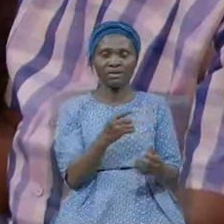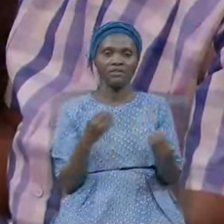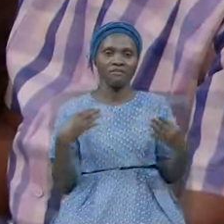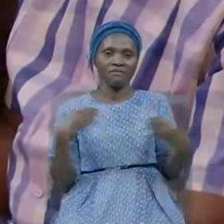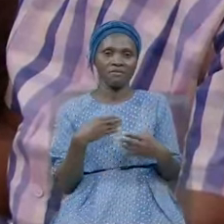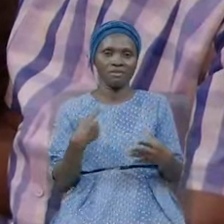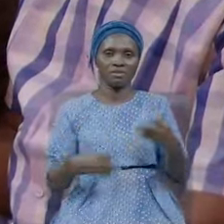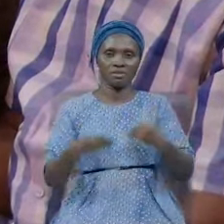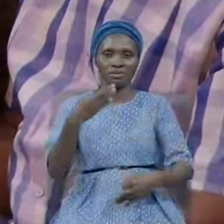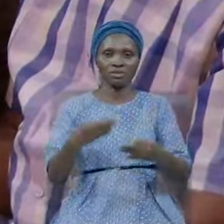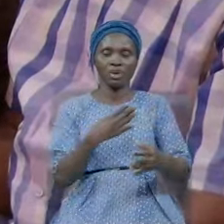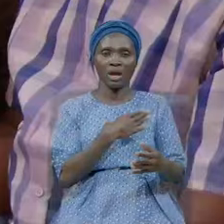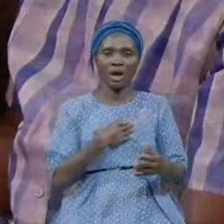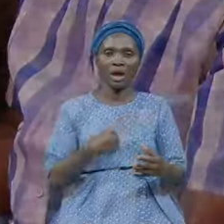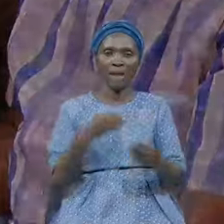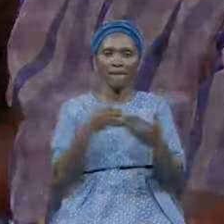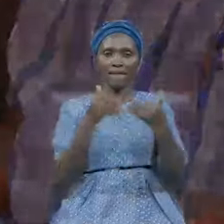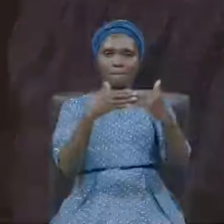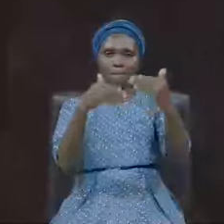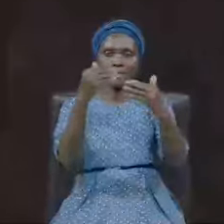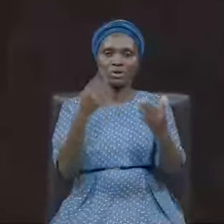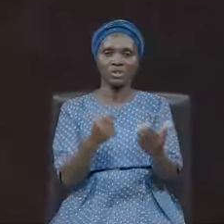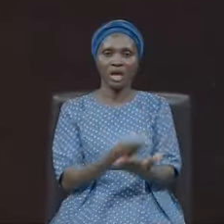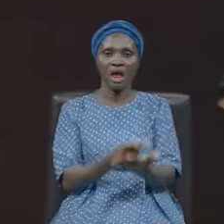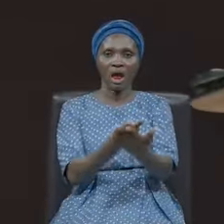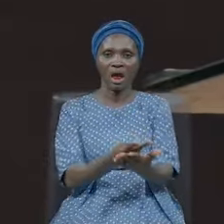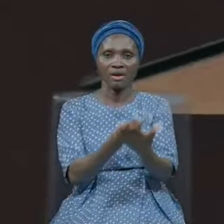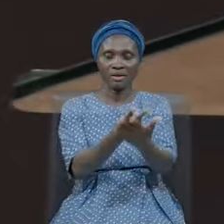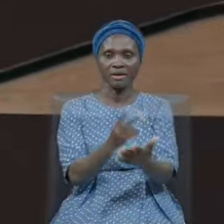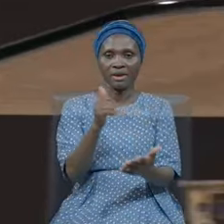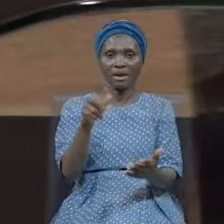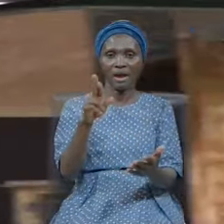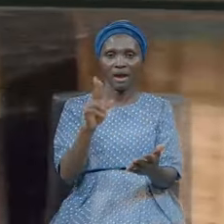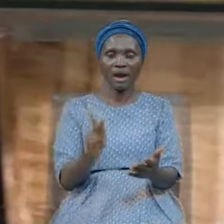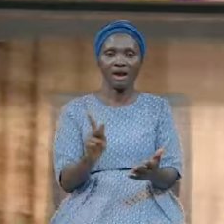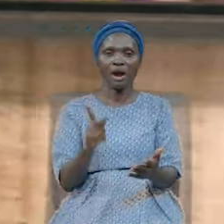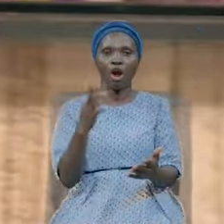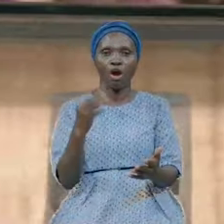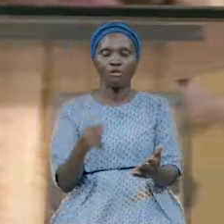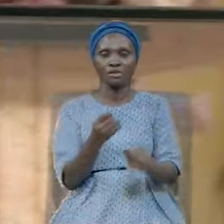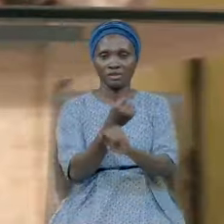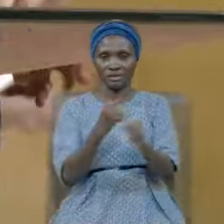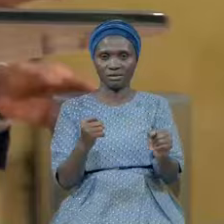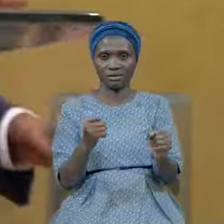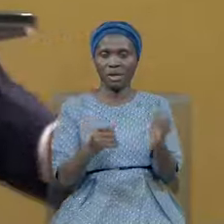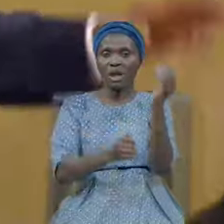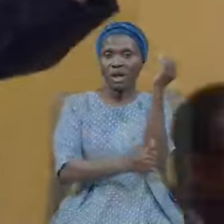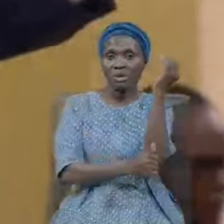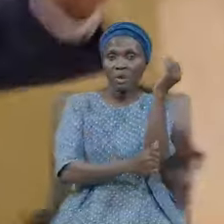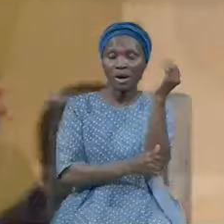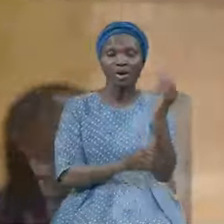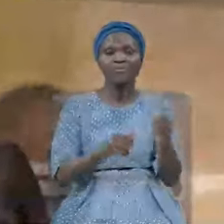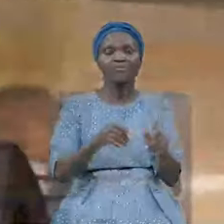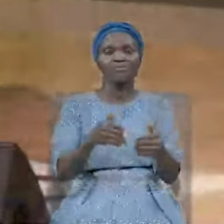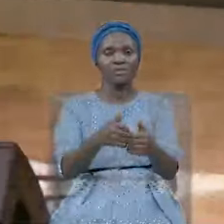il a bâti l'arche pour le salut de sa maison. Abraham s'était distingué